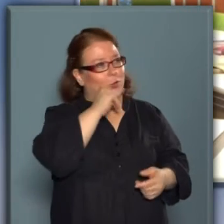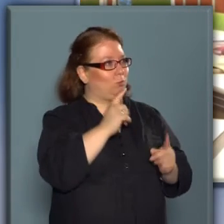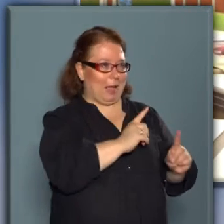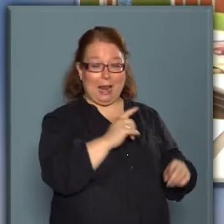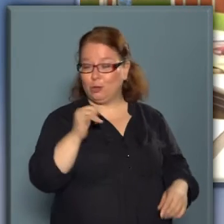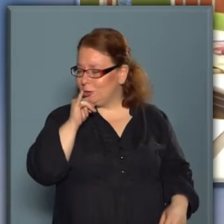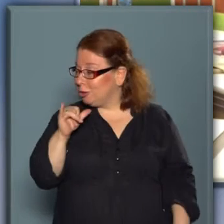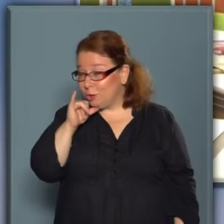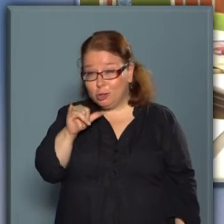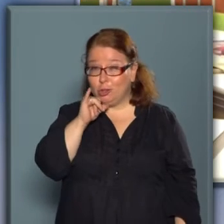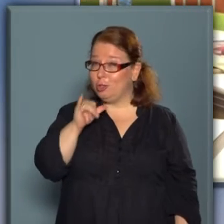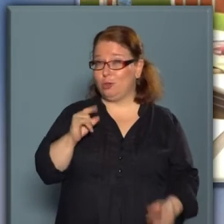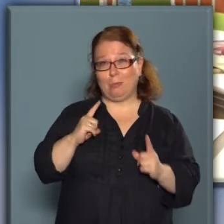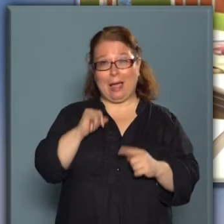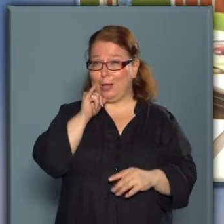Megállás.